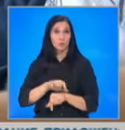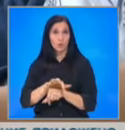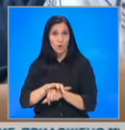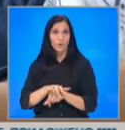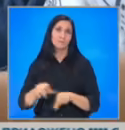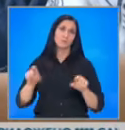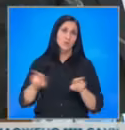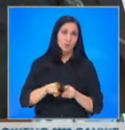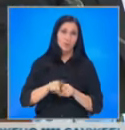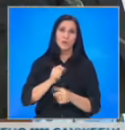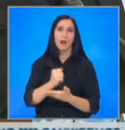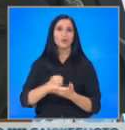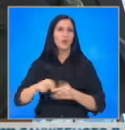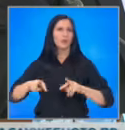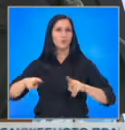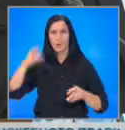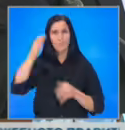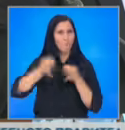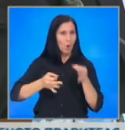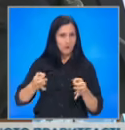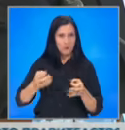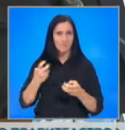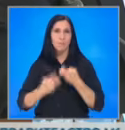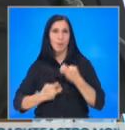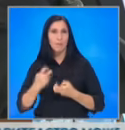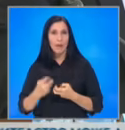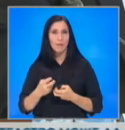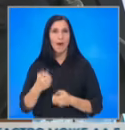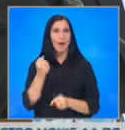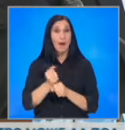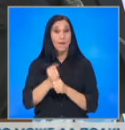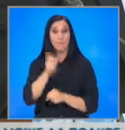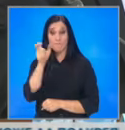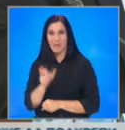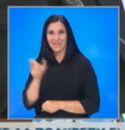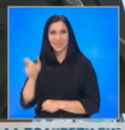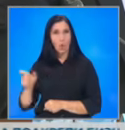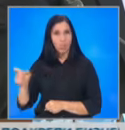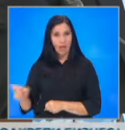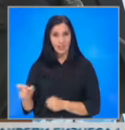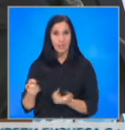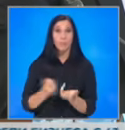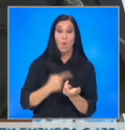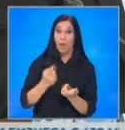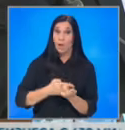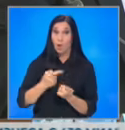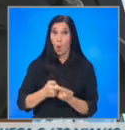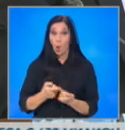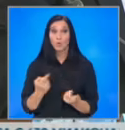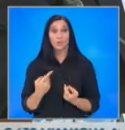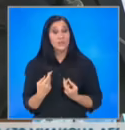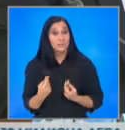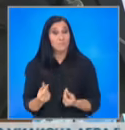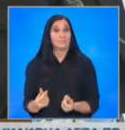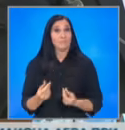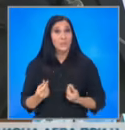лечение на други заболявания. Проблема. Персонала. колкото и да се стараем